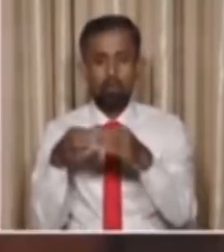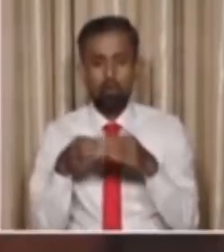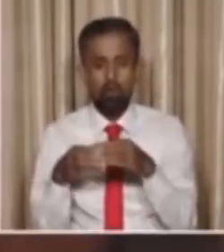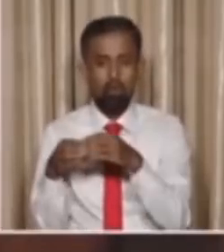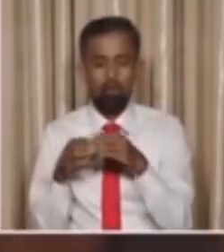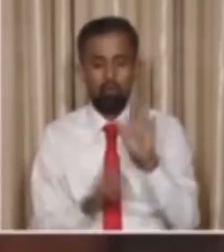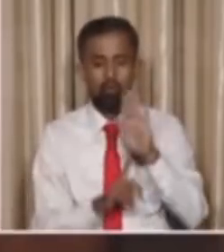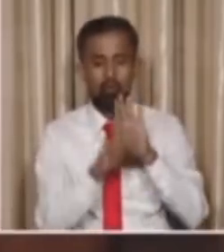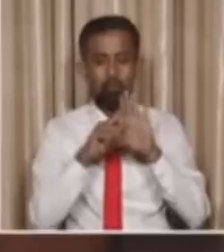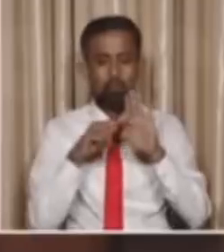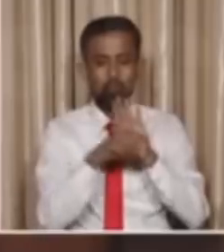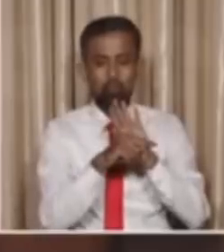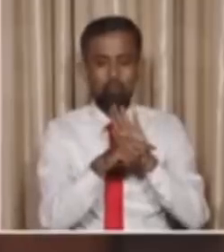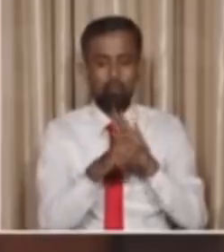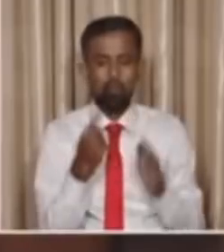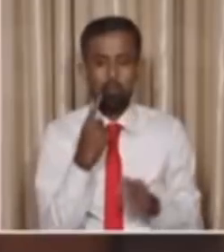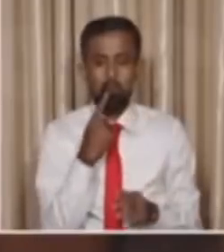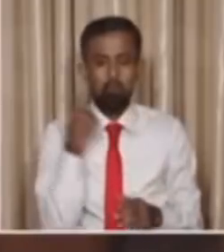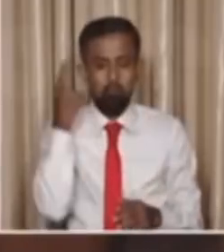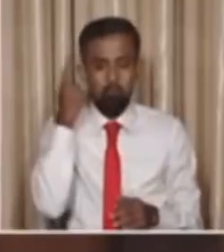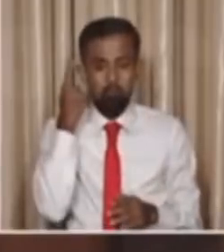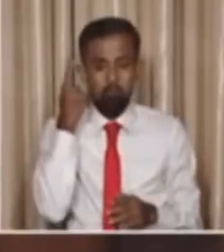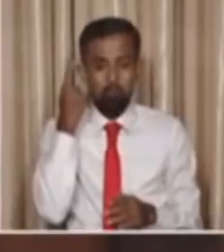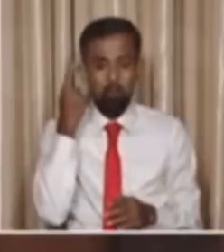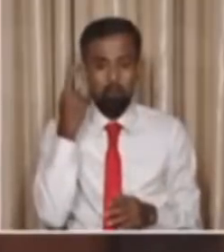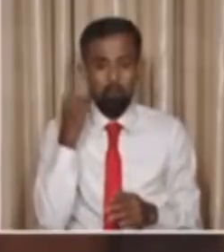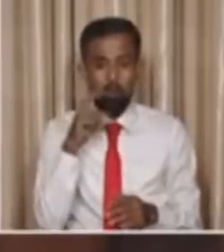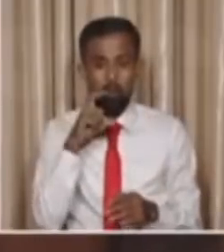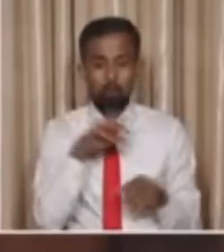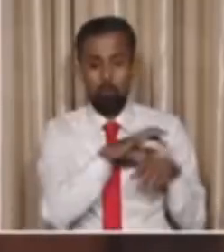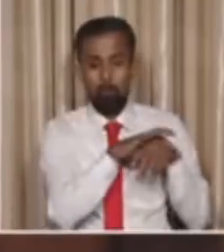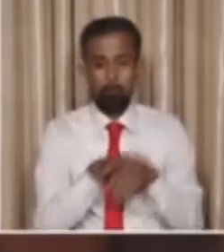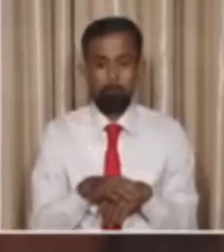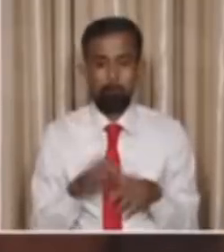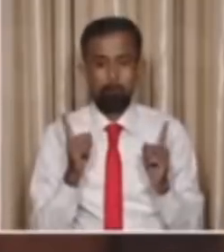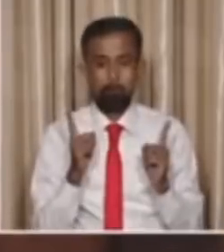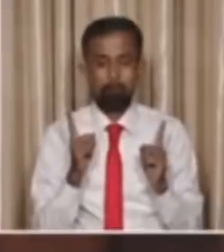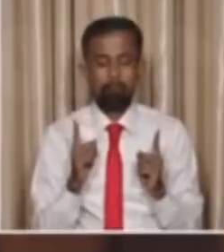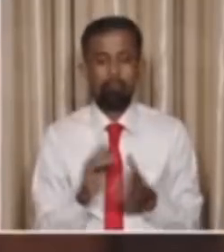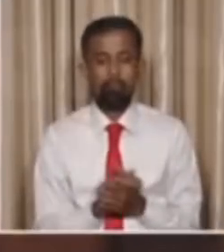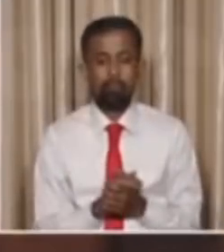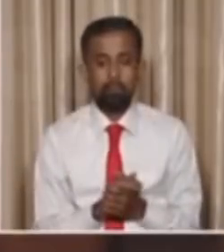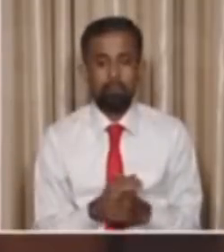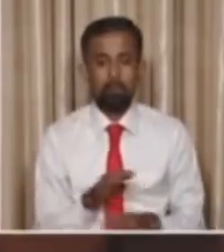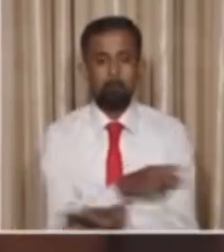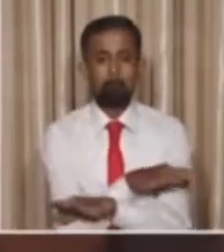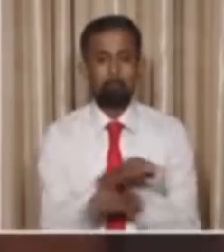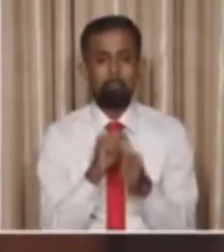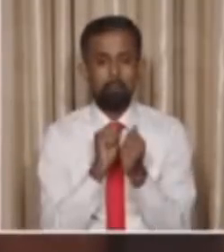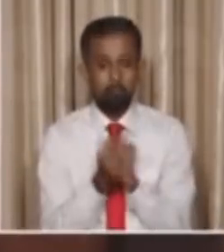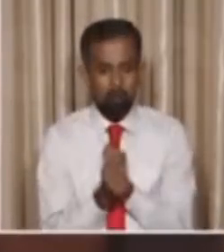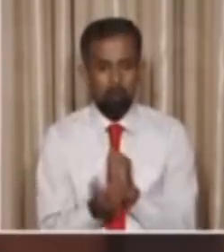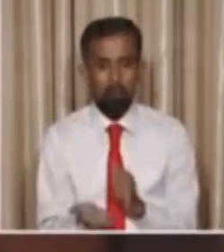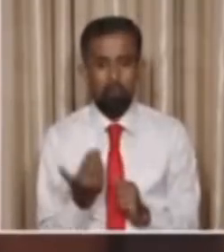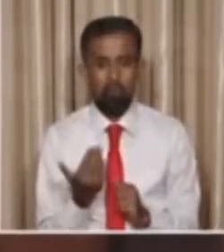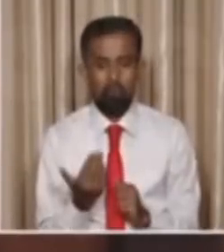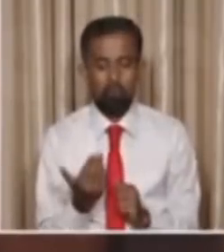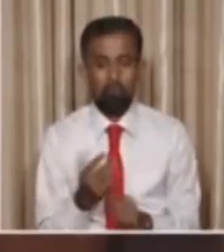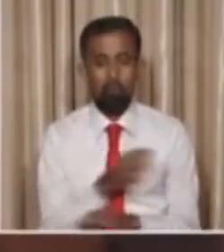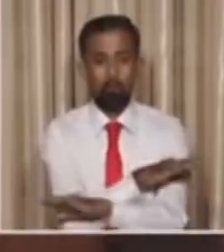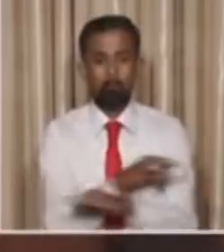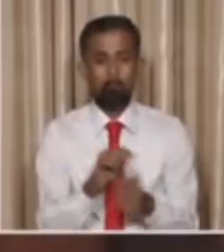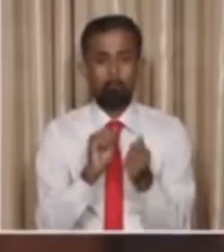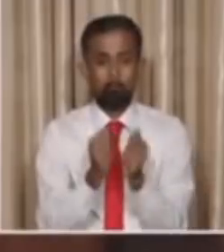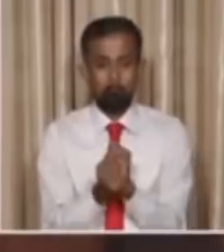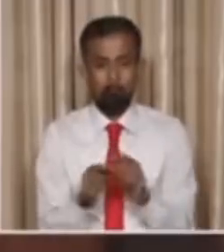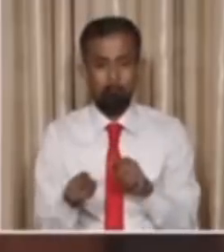නැගෙනහිර ටැලන්ට් නැතුව නෙමෙයි මේ ටැලන්ට් එක ගෙනල්ලා කොළඹ ගේනකොට ඒ සෙල්ලම් කරන්න තරම් ඒ සිස්ටම් එක මාරු කරන්න ඕනේ ඒක නිසා මේ සිස්ටම් එක මාරු